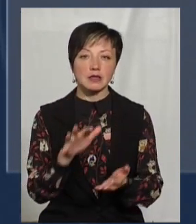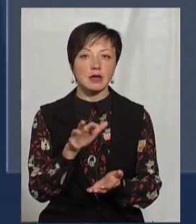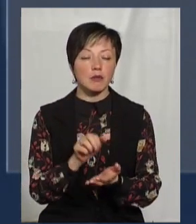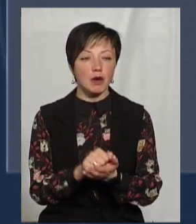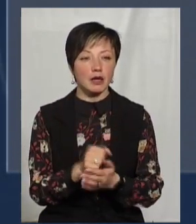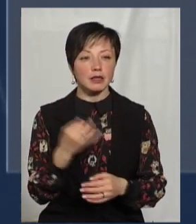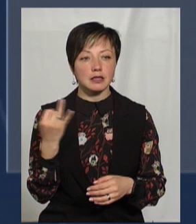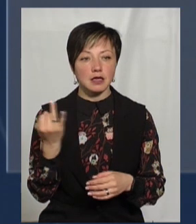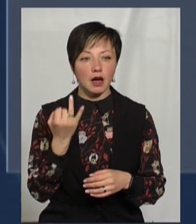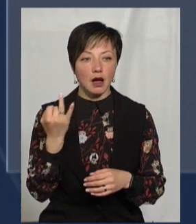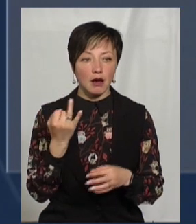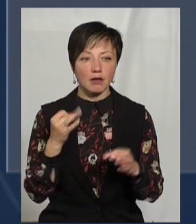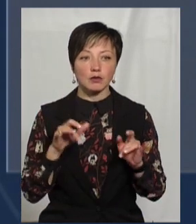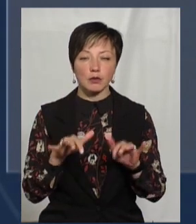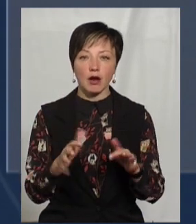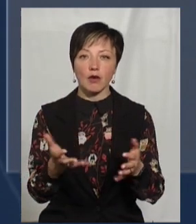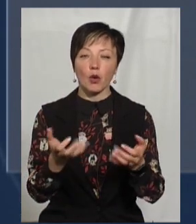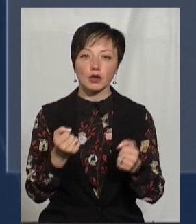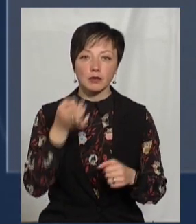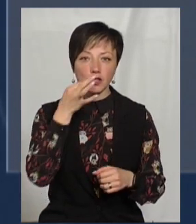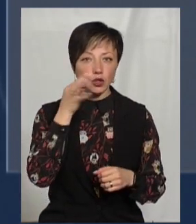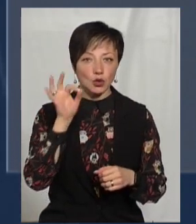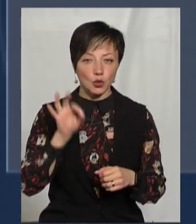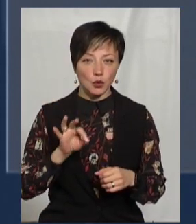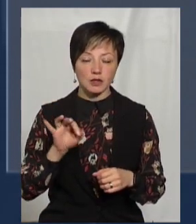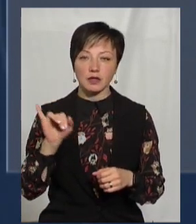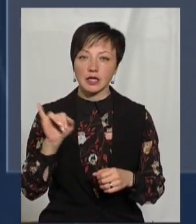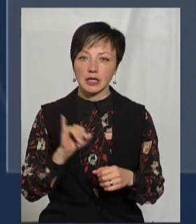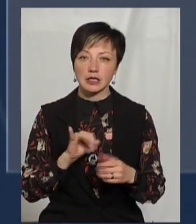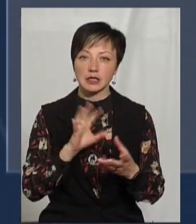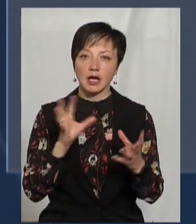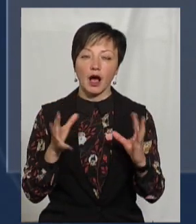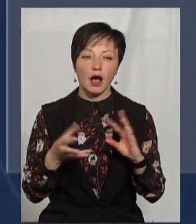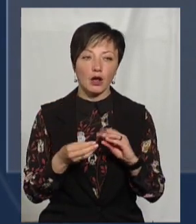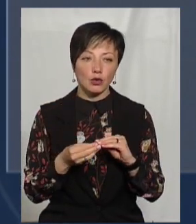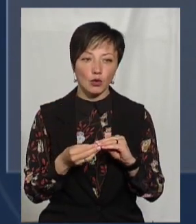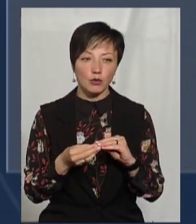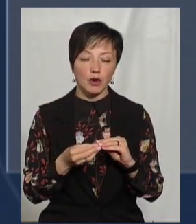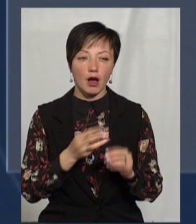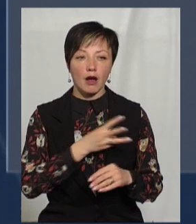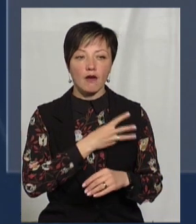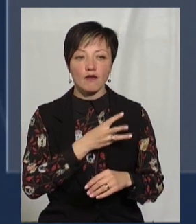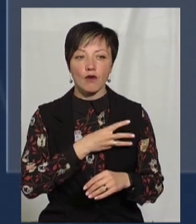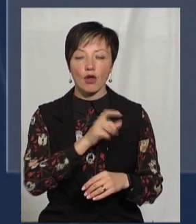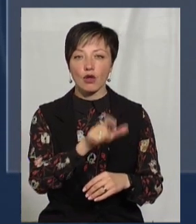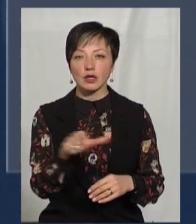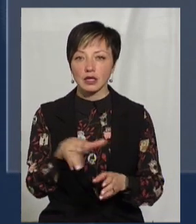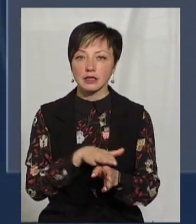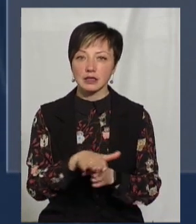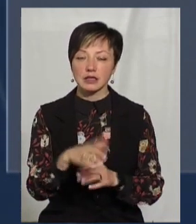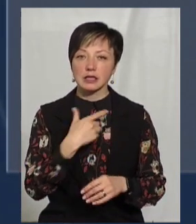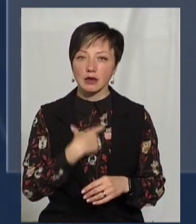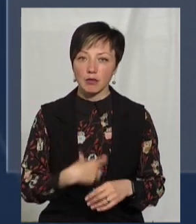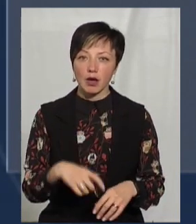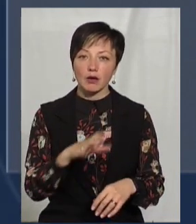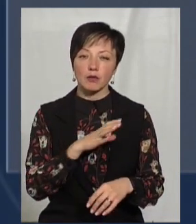займатися цікавою справою і отримувати досвід. І загалом, волонтерство – це і реалізація себе, і